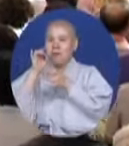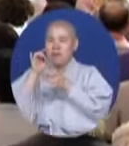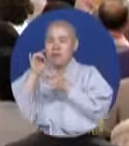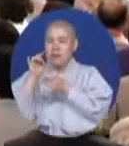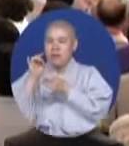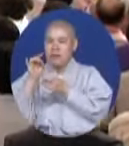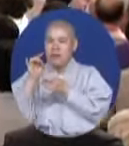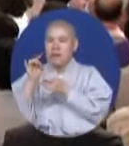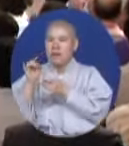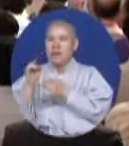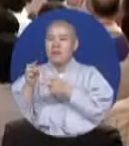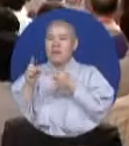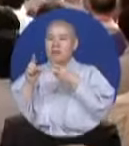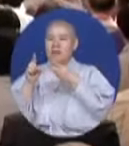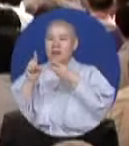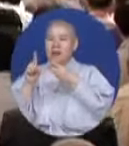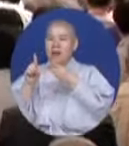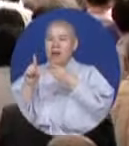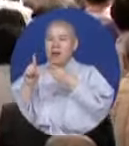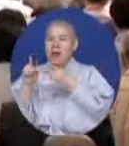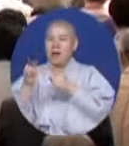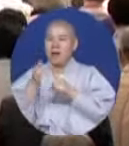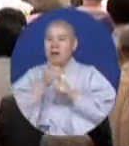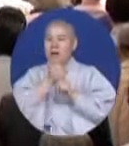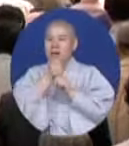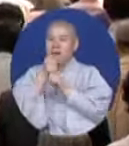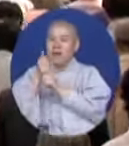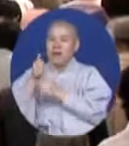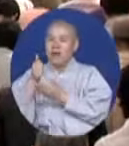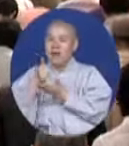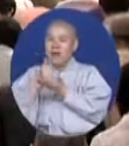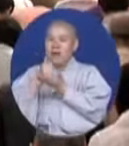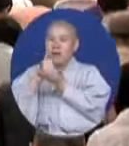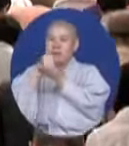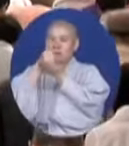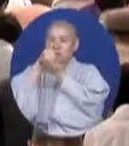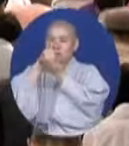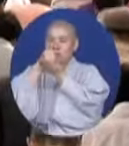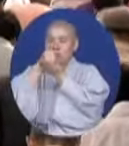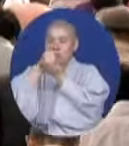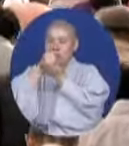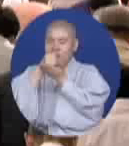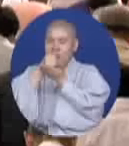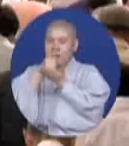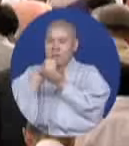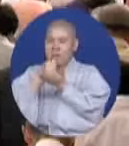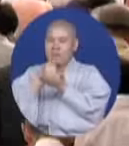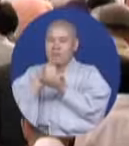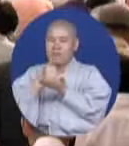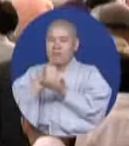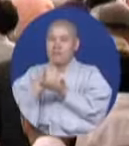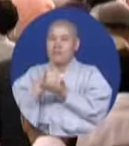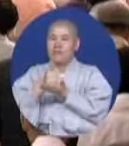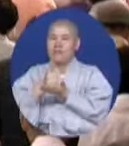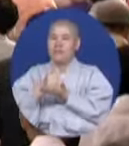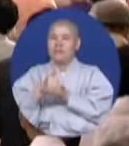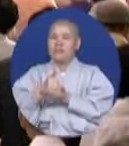하 하 하 하 아 불